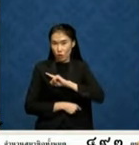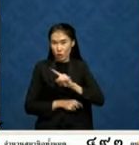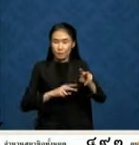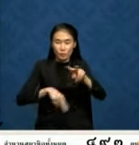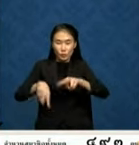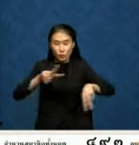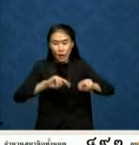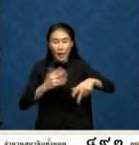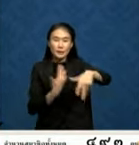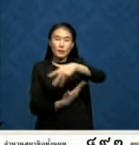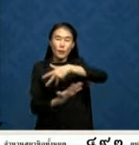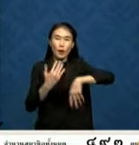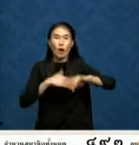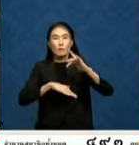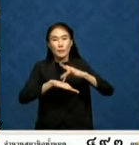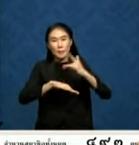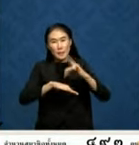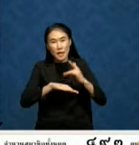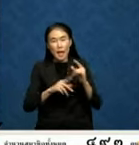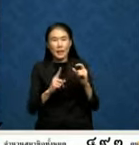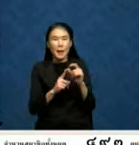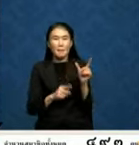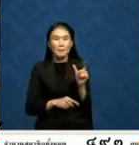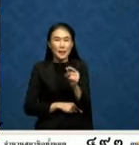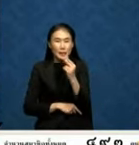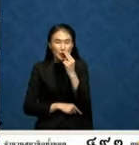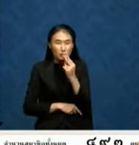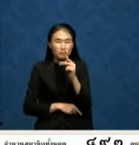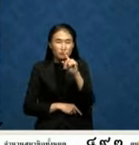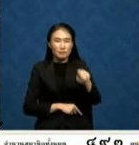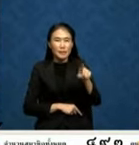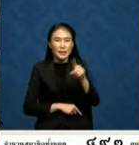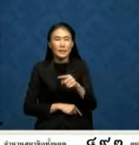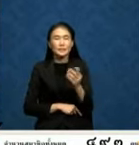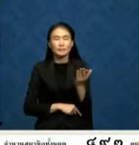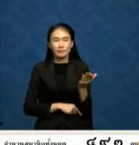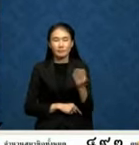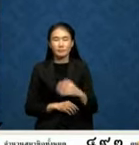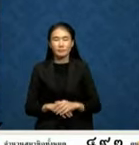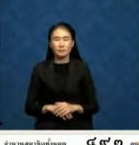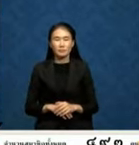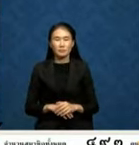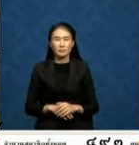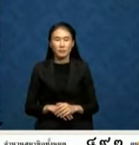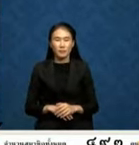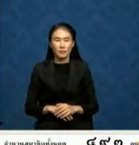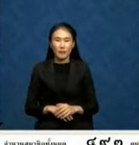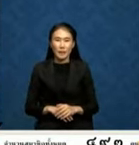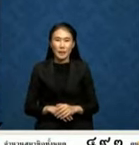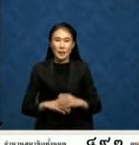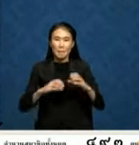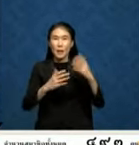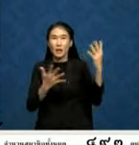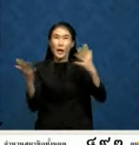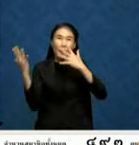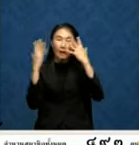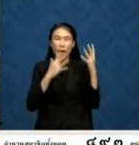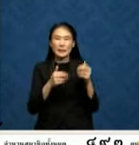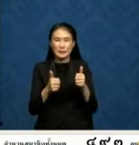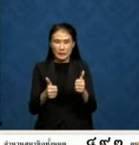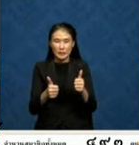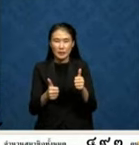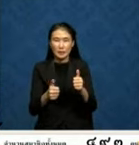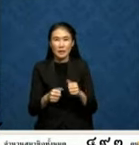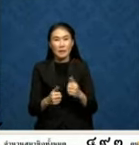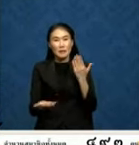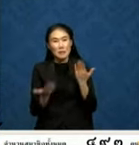ในเรื่องของสิ่งแวดล้อมนะครับหรือที่เราเรียกว่า polluter pay principle ก็คือผู้ที่ทำให้เกิดมลภาวะก็จำเป็นจะต้องจ่ายเ